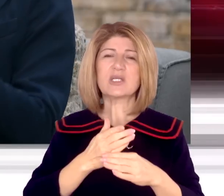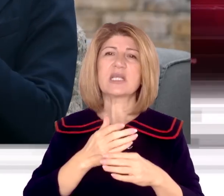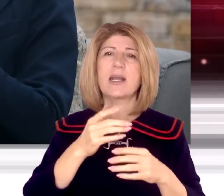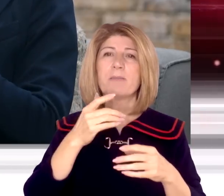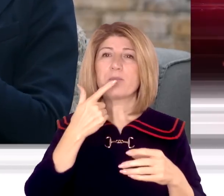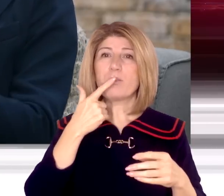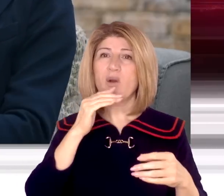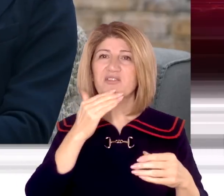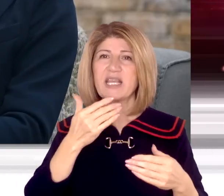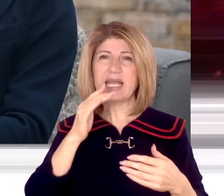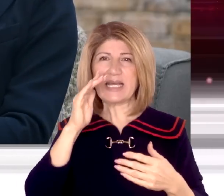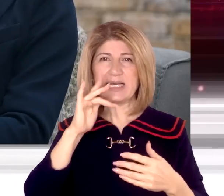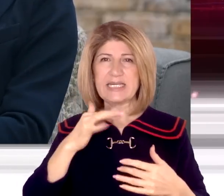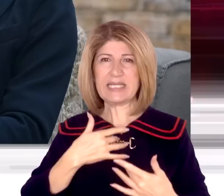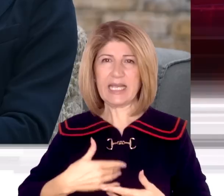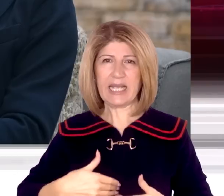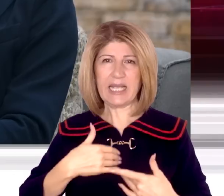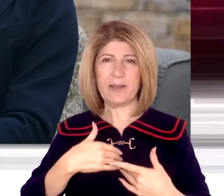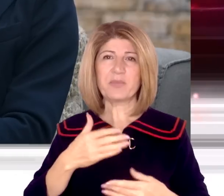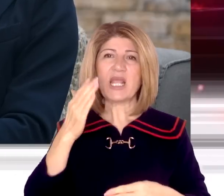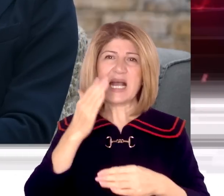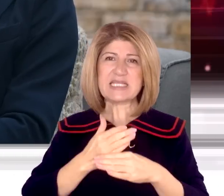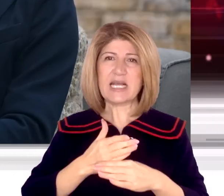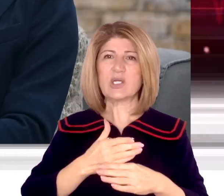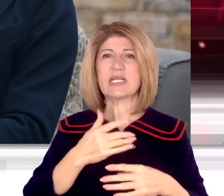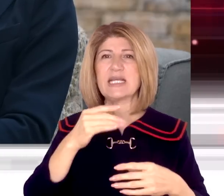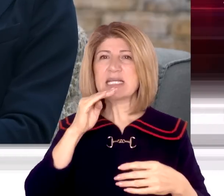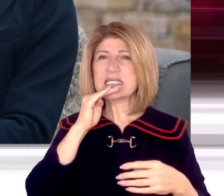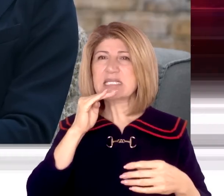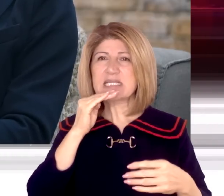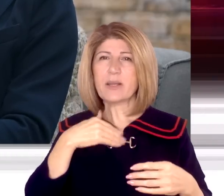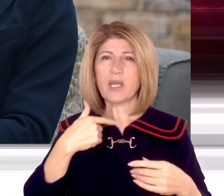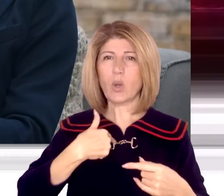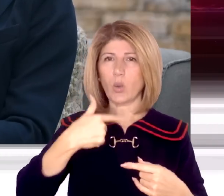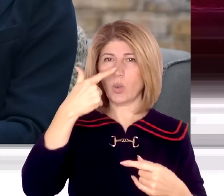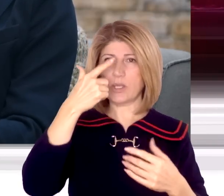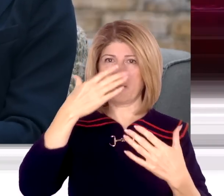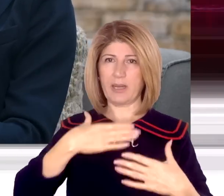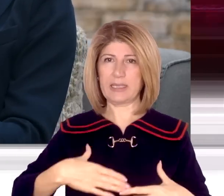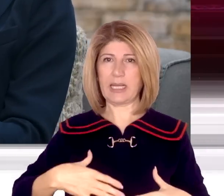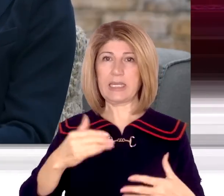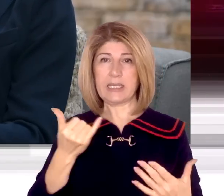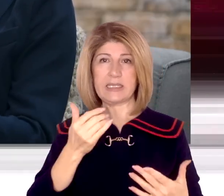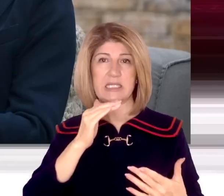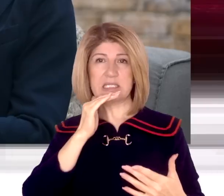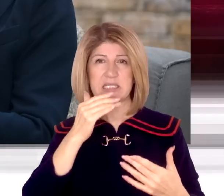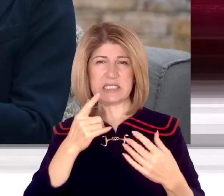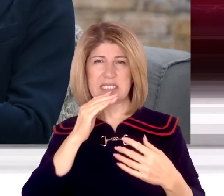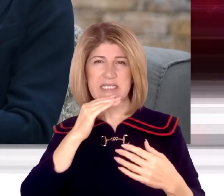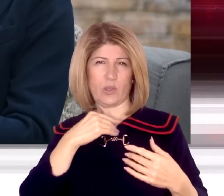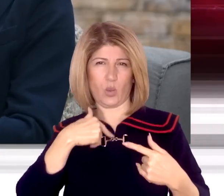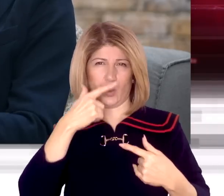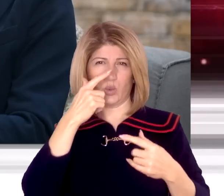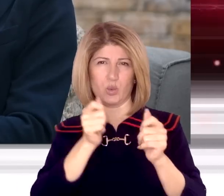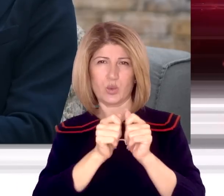میتونه اثرات مخرب روی بافت ریه داشته باشه، همچنین اثرات مخرب روی سیستم خون بدن، یعنی دستگاهی